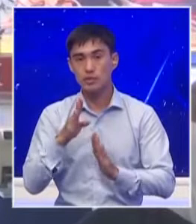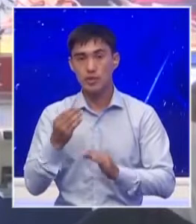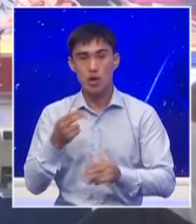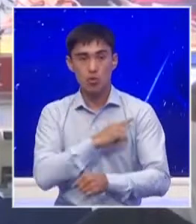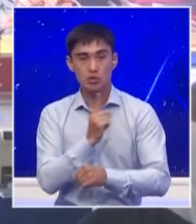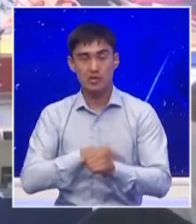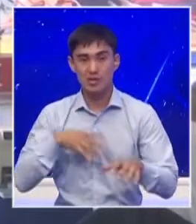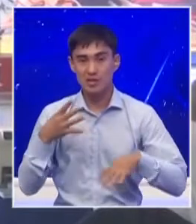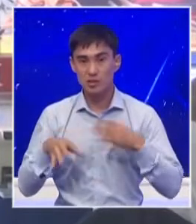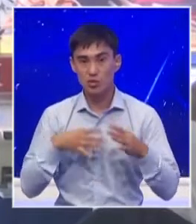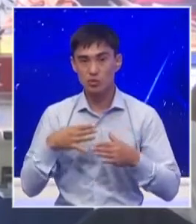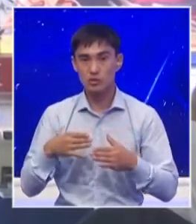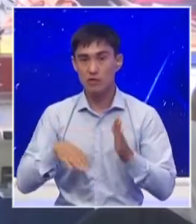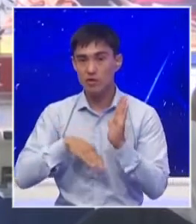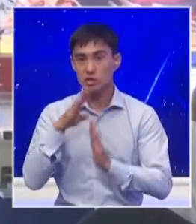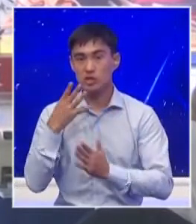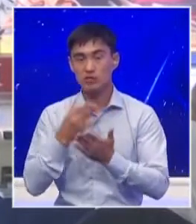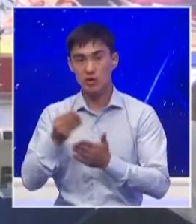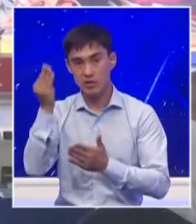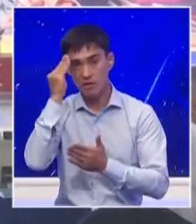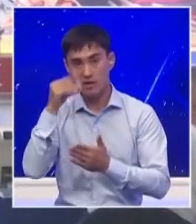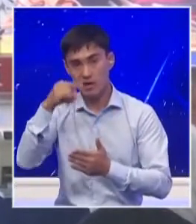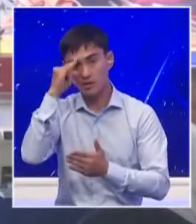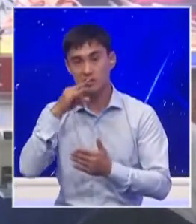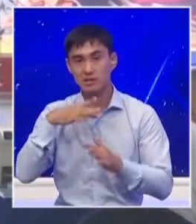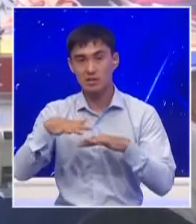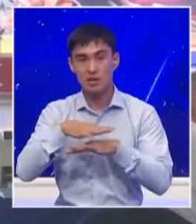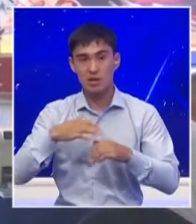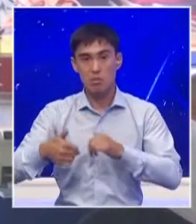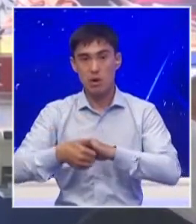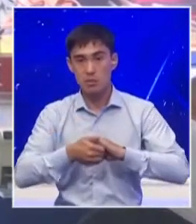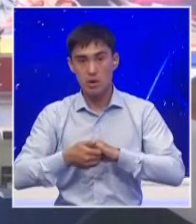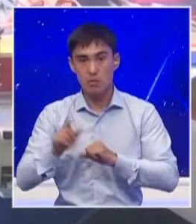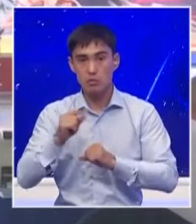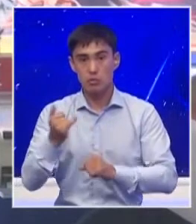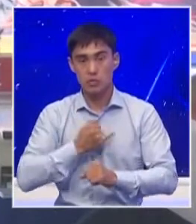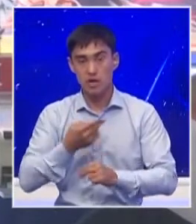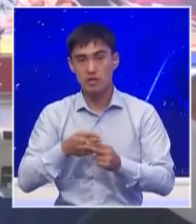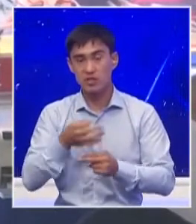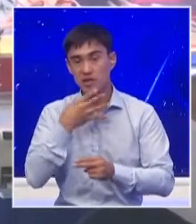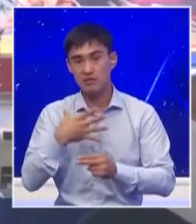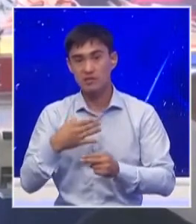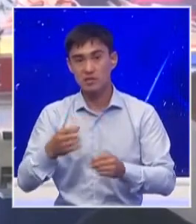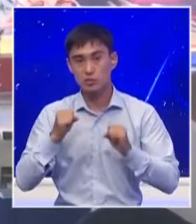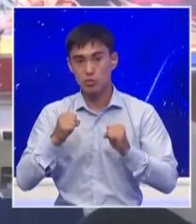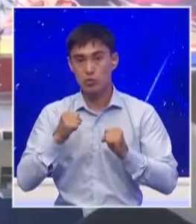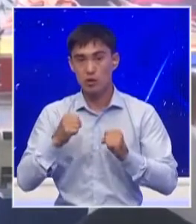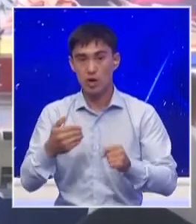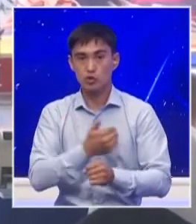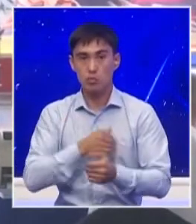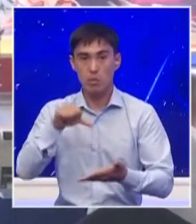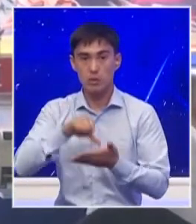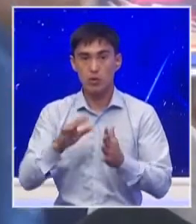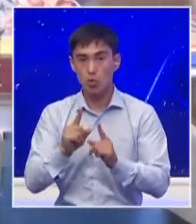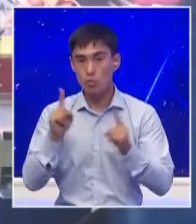усиленно тренируюсь и совершенствую свои навыки в казахской национальной борьбе потому что мне очень нравится этот вид спорта хочу попасть на